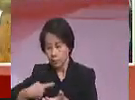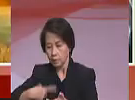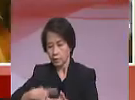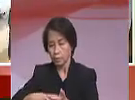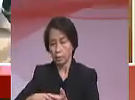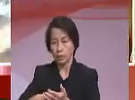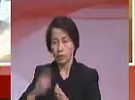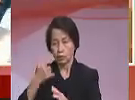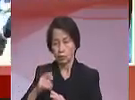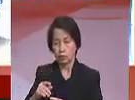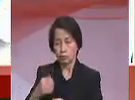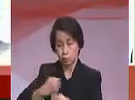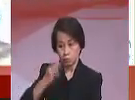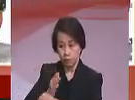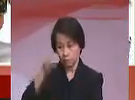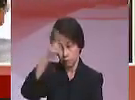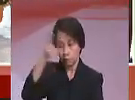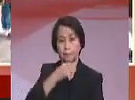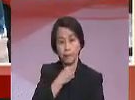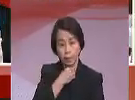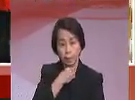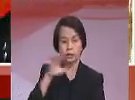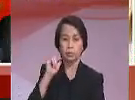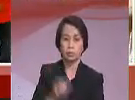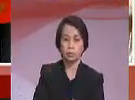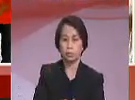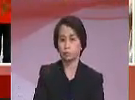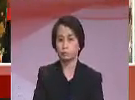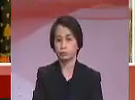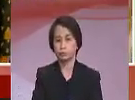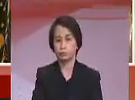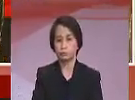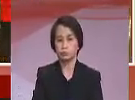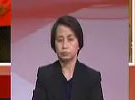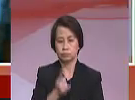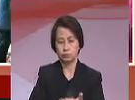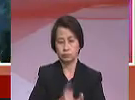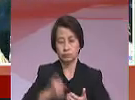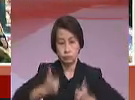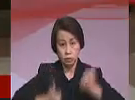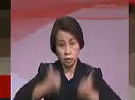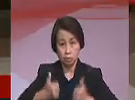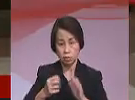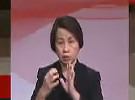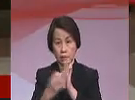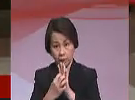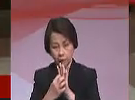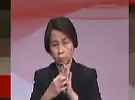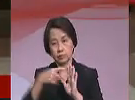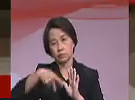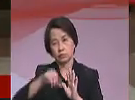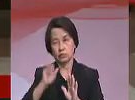isu pembentukan Kerajaan Negeri Perak itu, di mana ia akan membincangkan sama ada parti itu